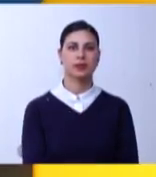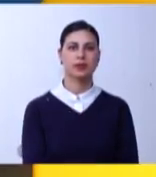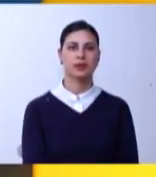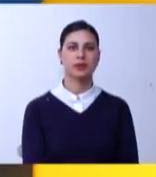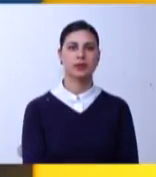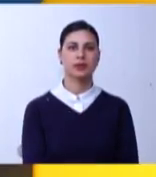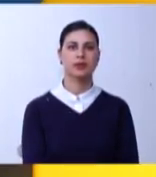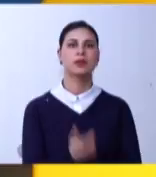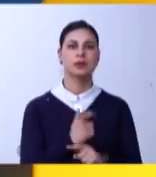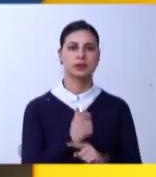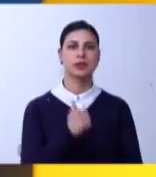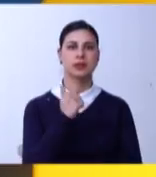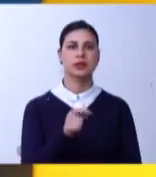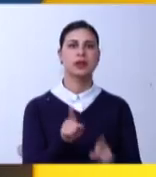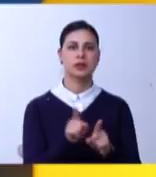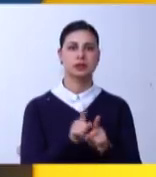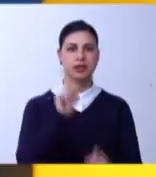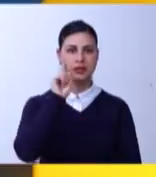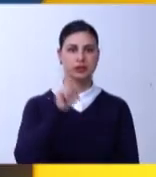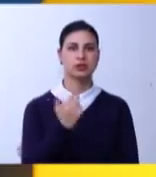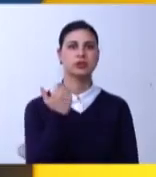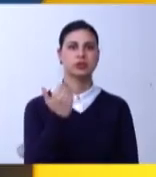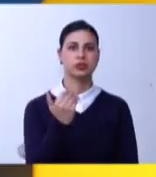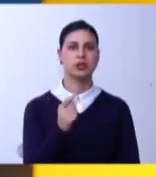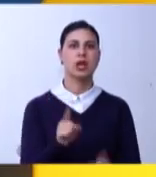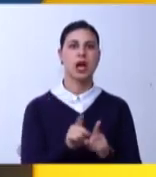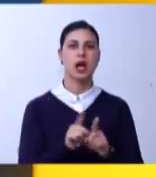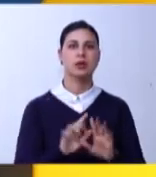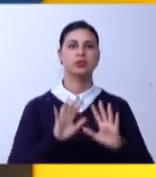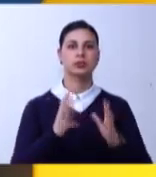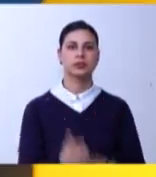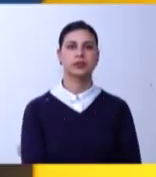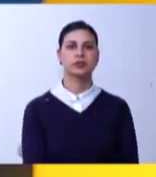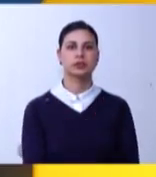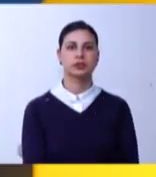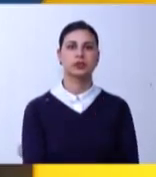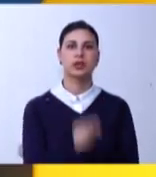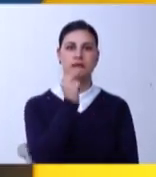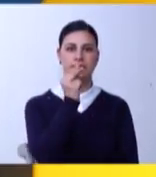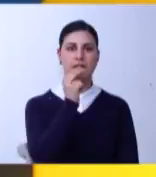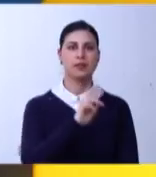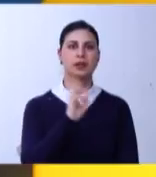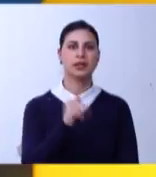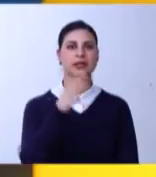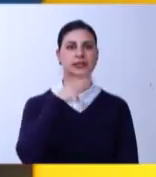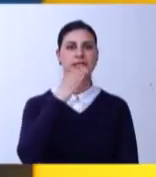დიახ, ძალიან კარგი რომ ეს იცით. თქვენ ამ შემთხვევაში კვება